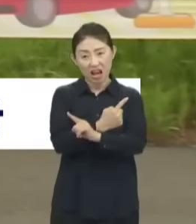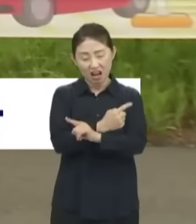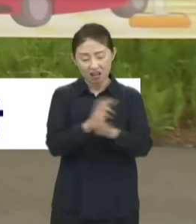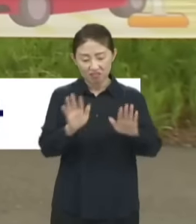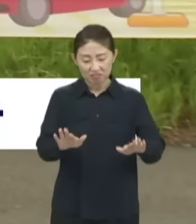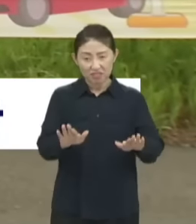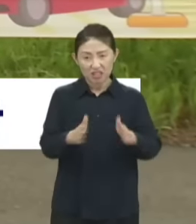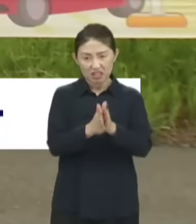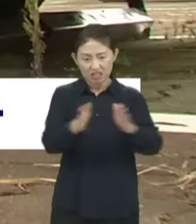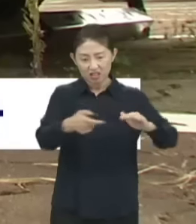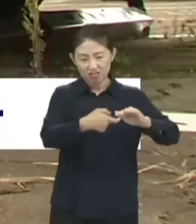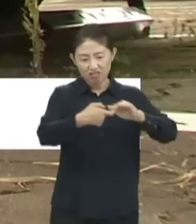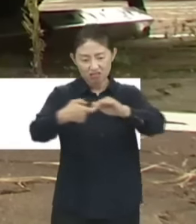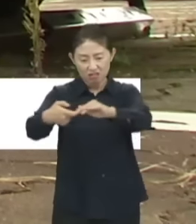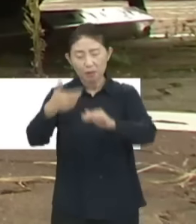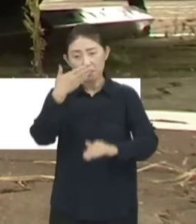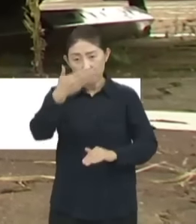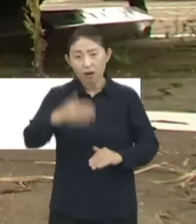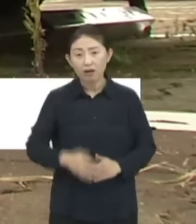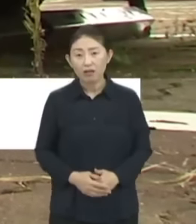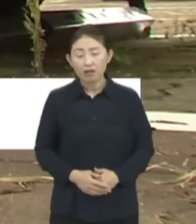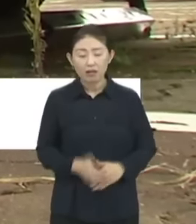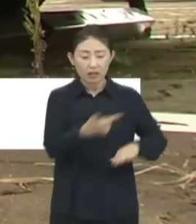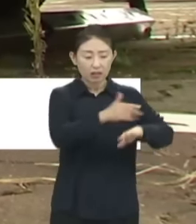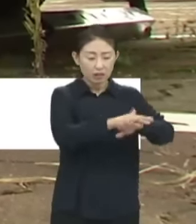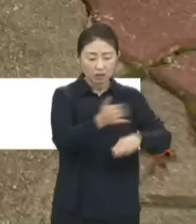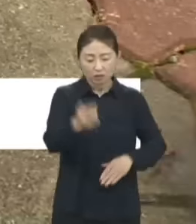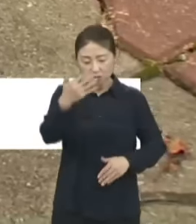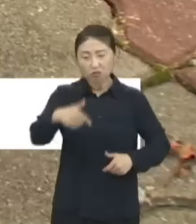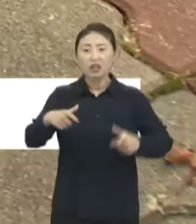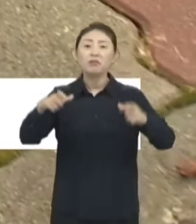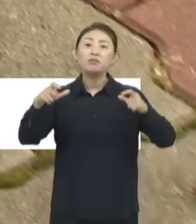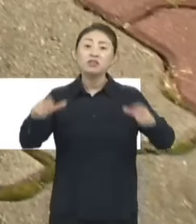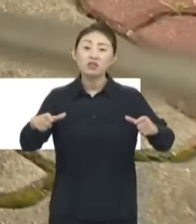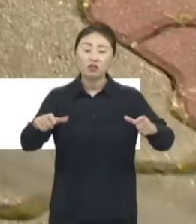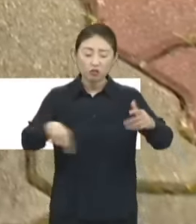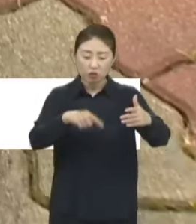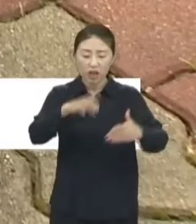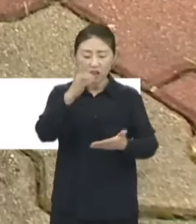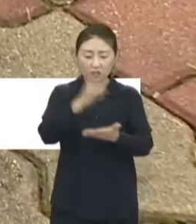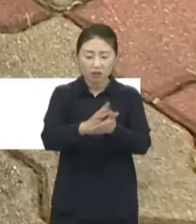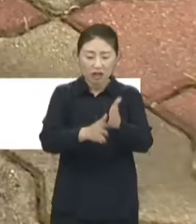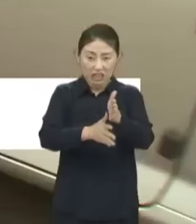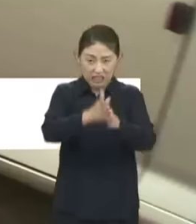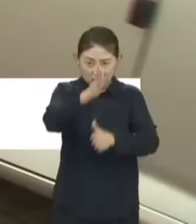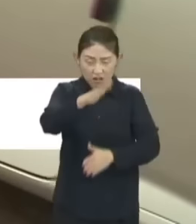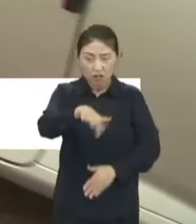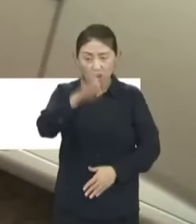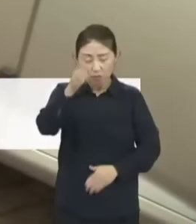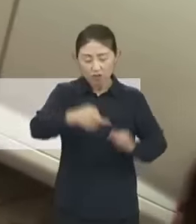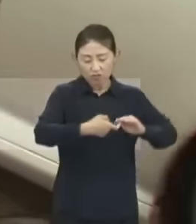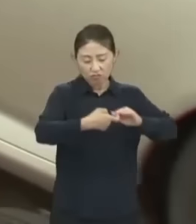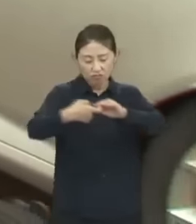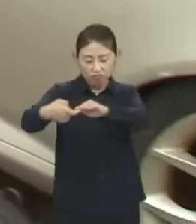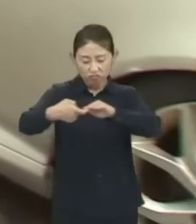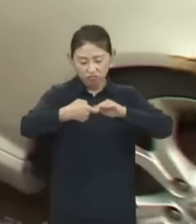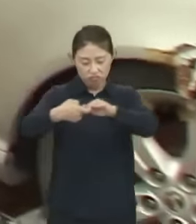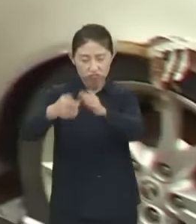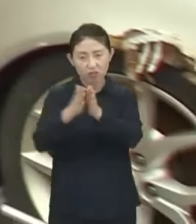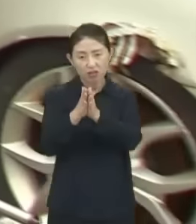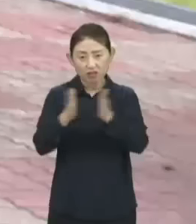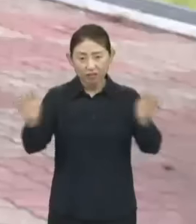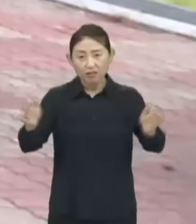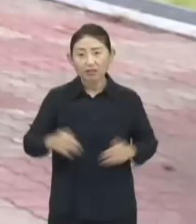근거를 마련했습니다. 이에 대전가세 중 충남에서 처음으로 천안시가 방치 차량 견인을 시작해 주차 공간 부족 해소가